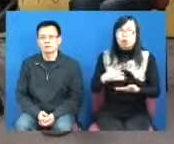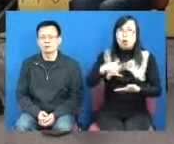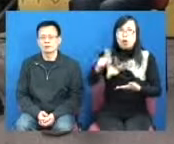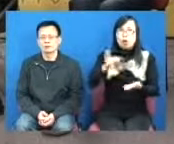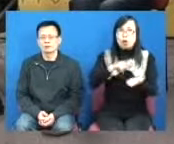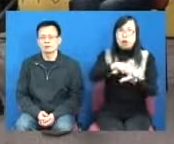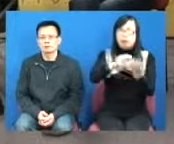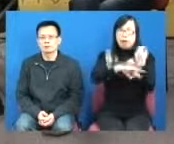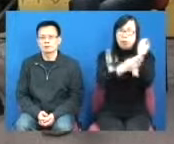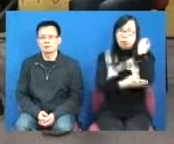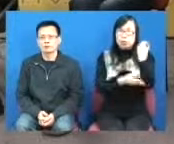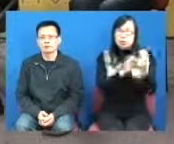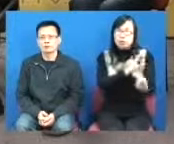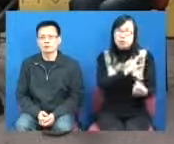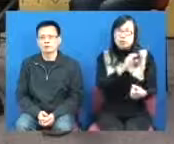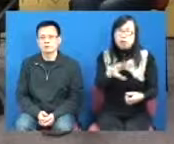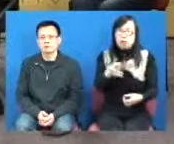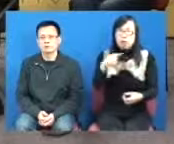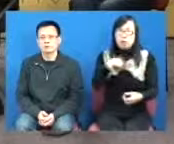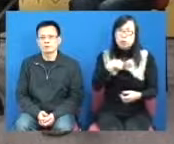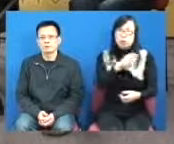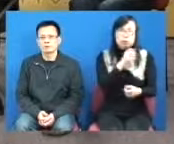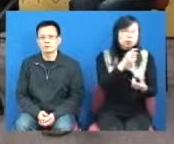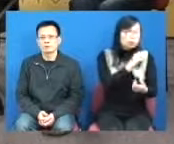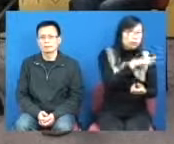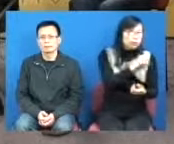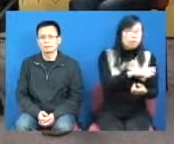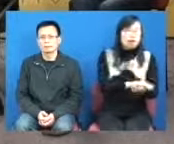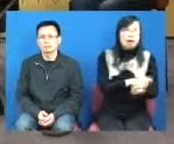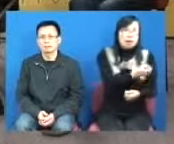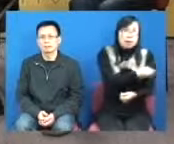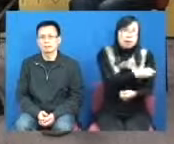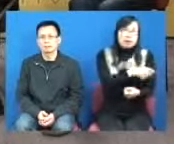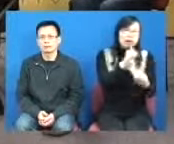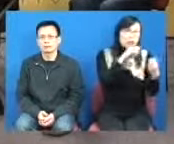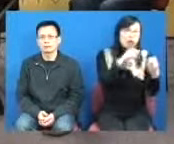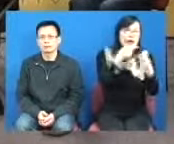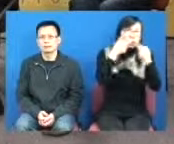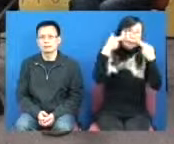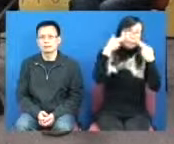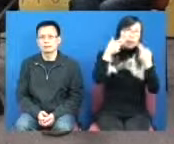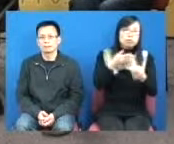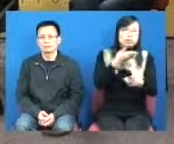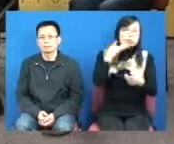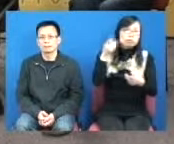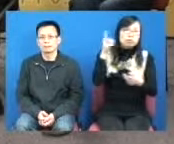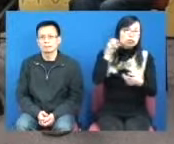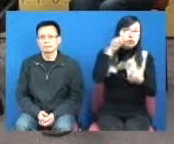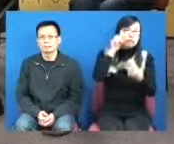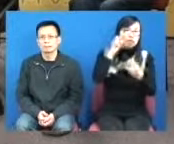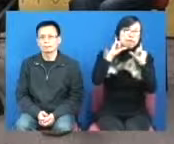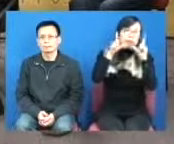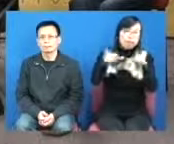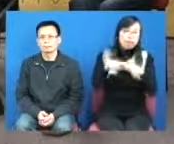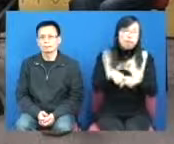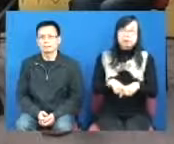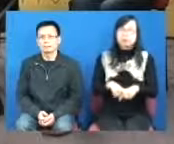我已經跟我隔壁說我有沒有搞錯今早的蔡爺在電台上這樣回答